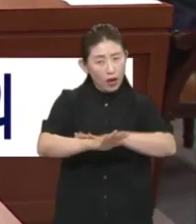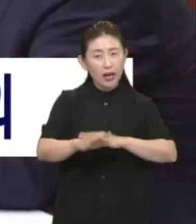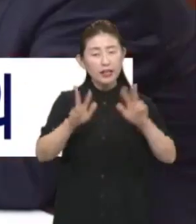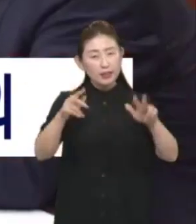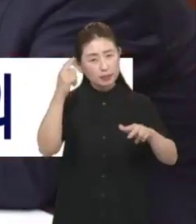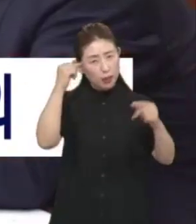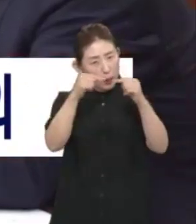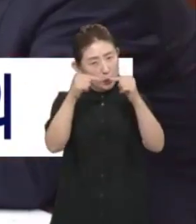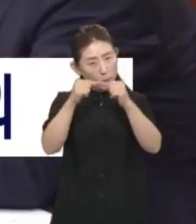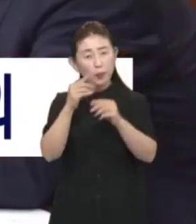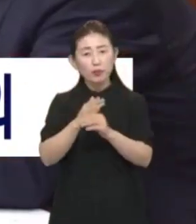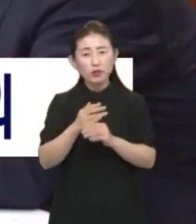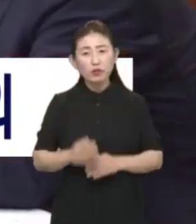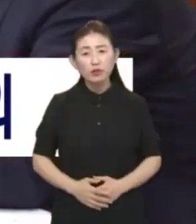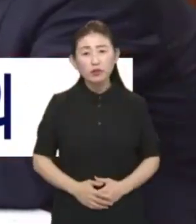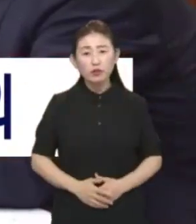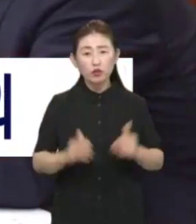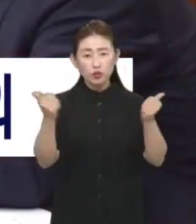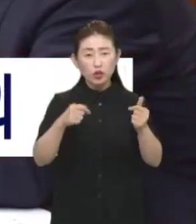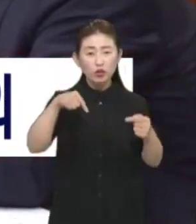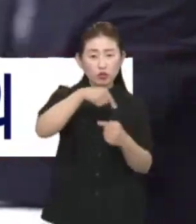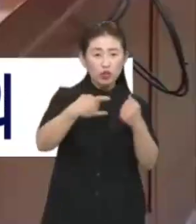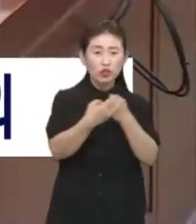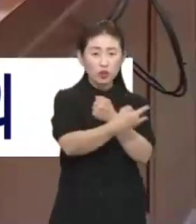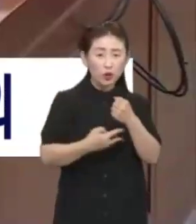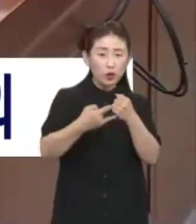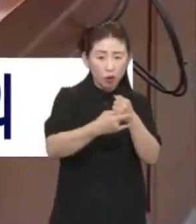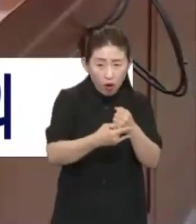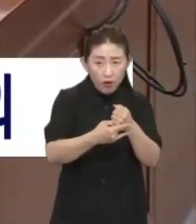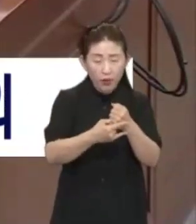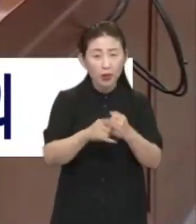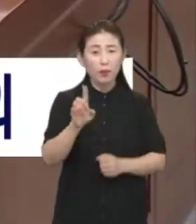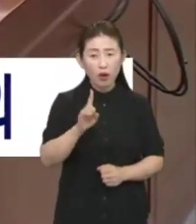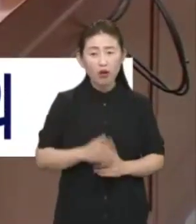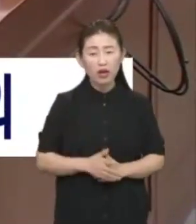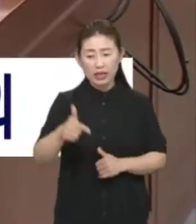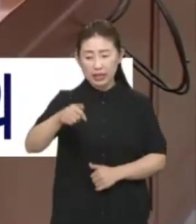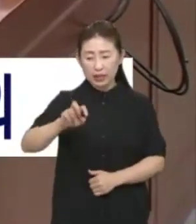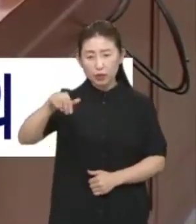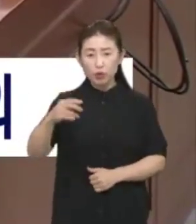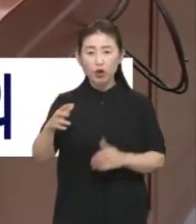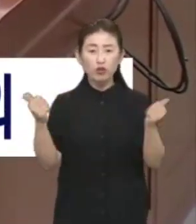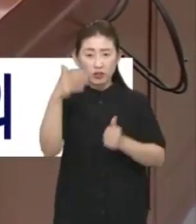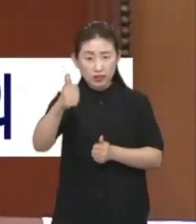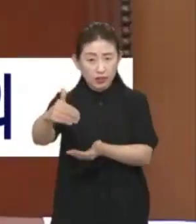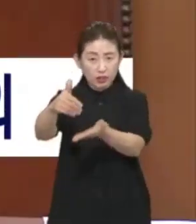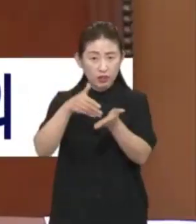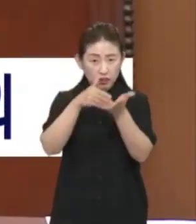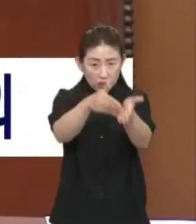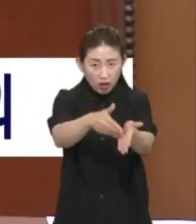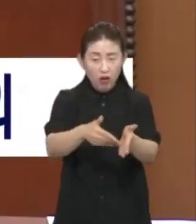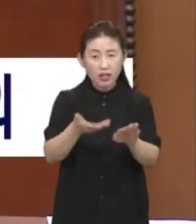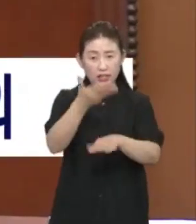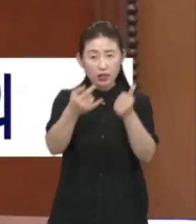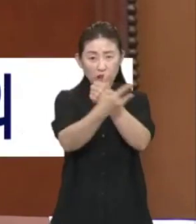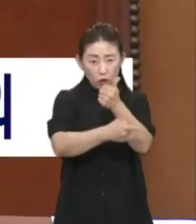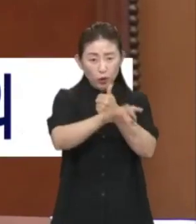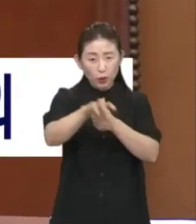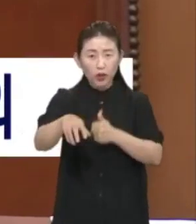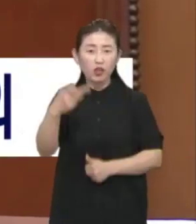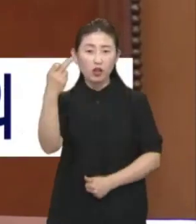접근을 이뤘습니다. 국회 운영위원회 운영개선소위원회는 김진표 국회의장이 제시한 12개